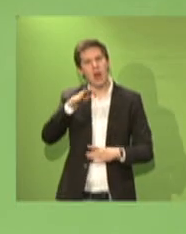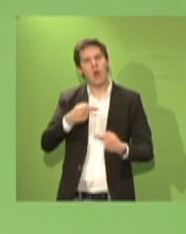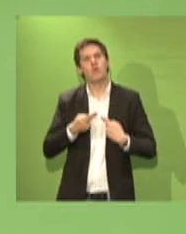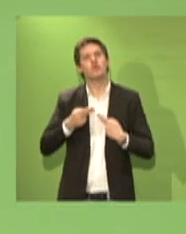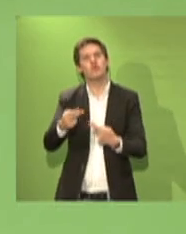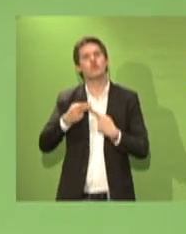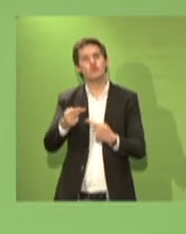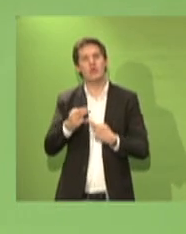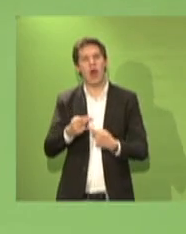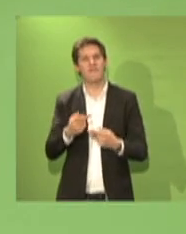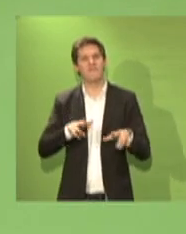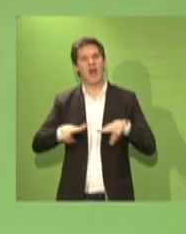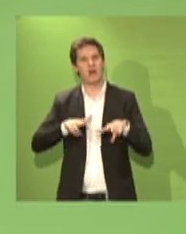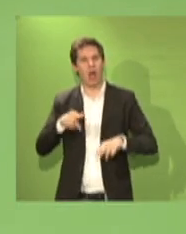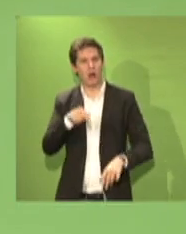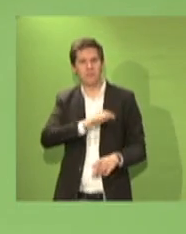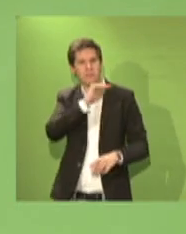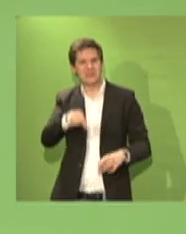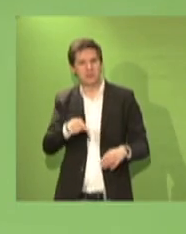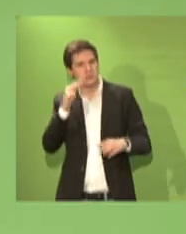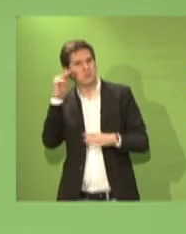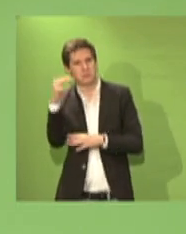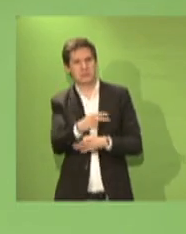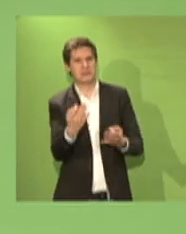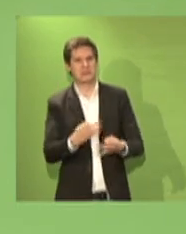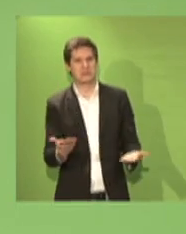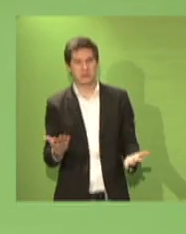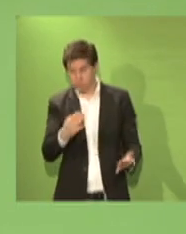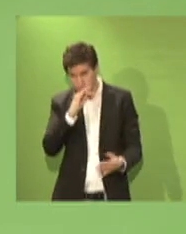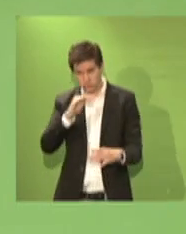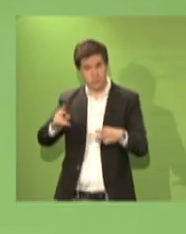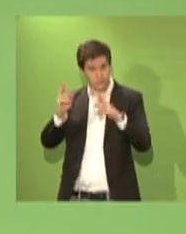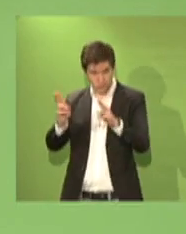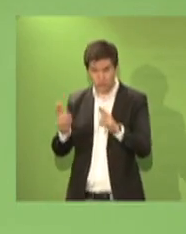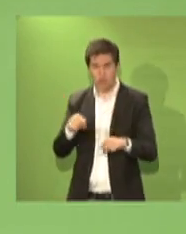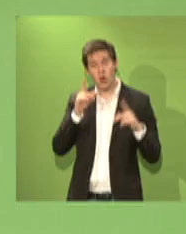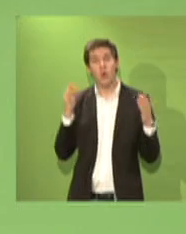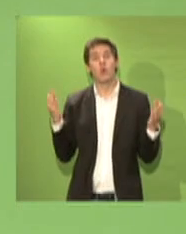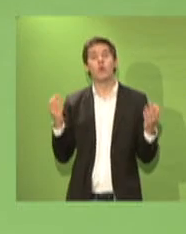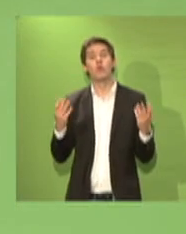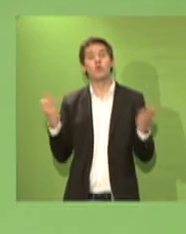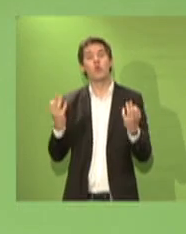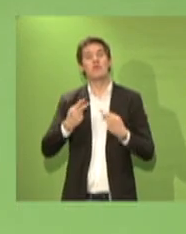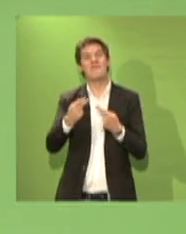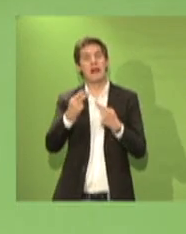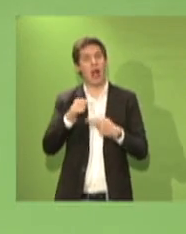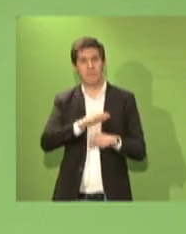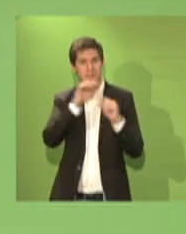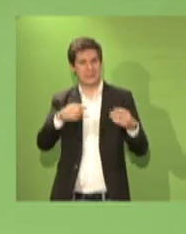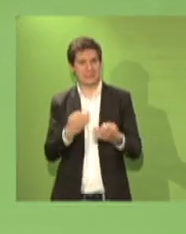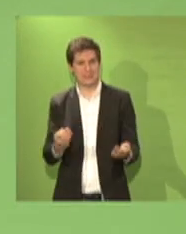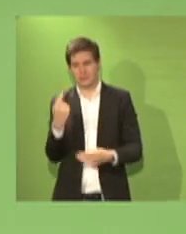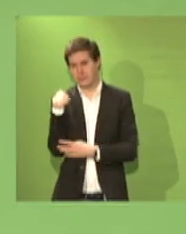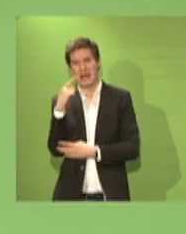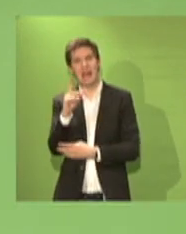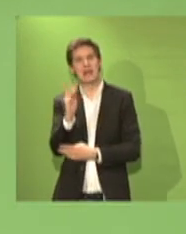nicht berücksichtigt worden, also die Frage von künftigem Gütertransport, das stimmt. Wir haben jetzt auch keinen sozusagen Verkehr-Leitantrag. Wir hatten ja die letzte LDK, war